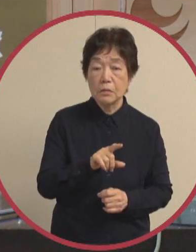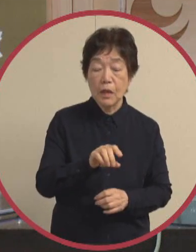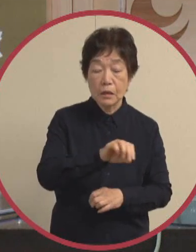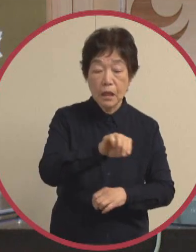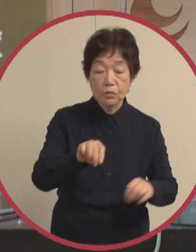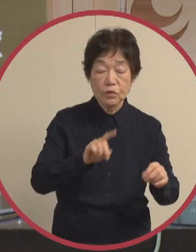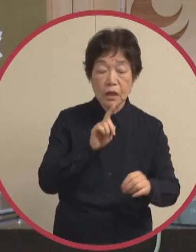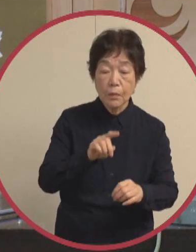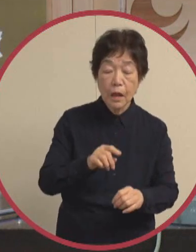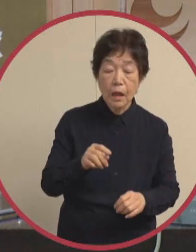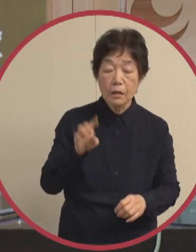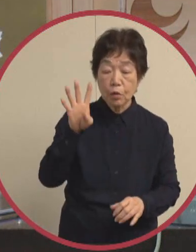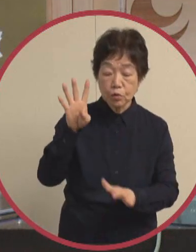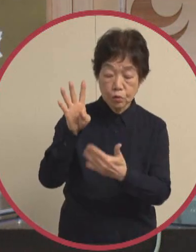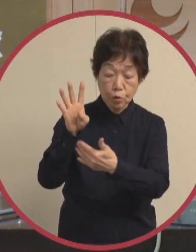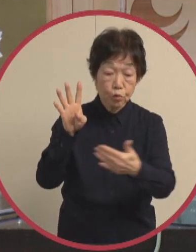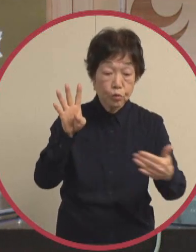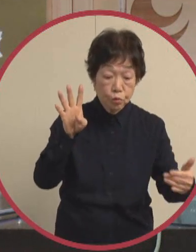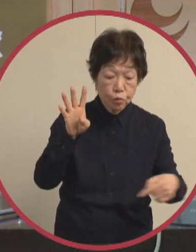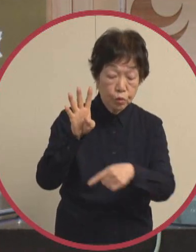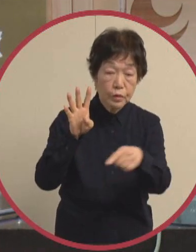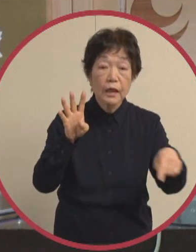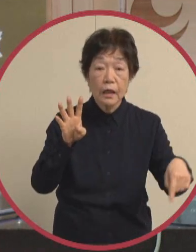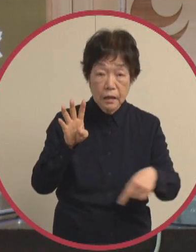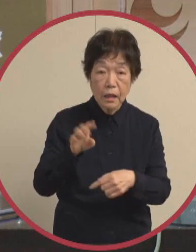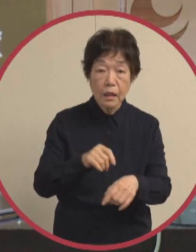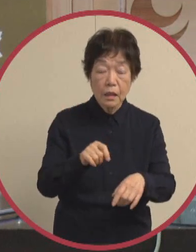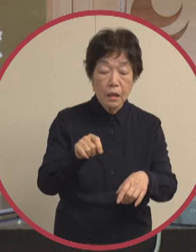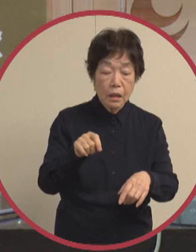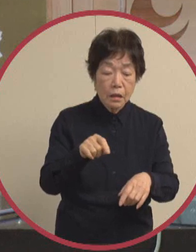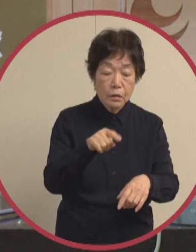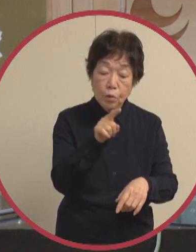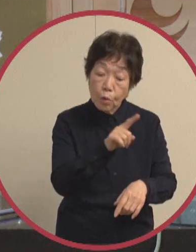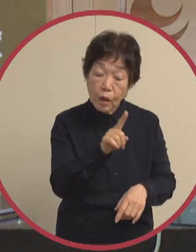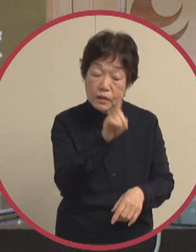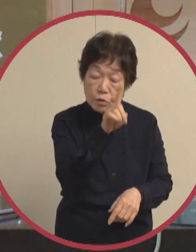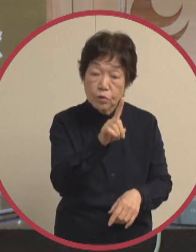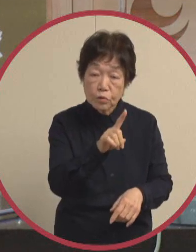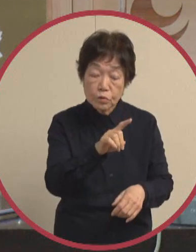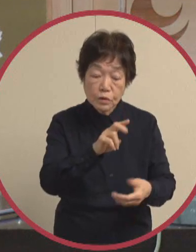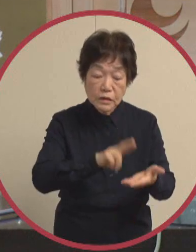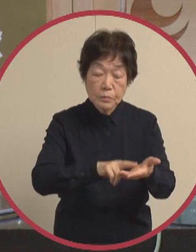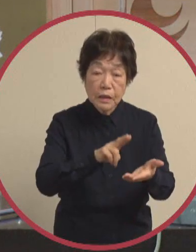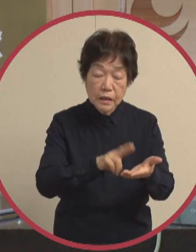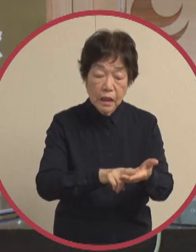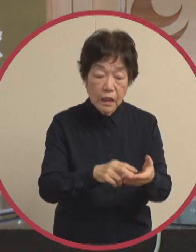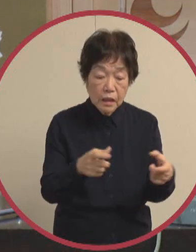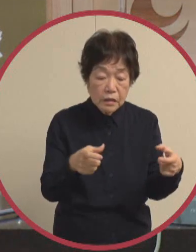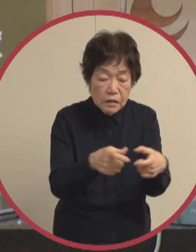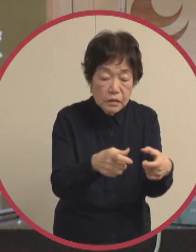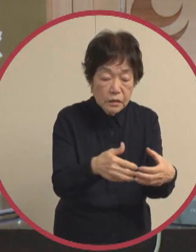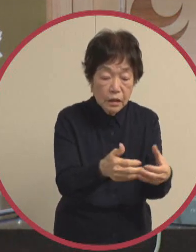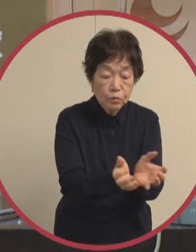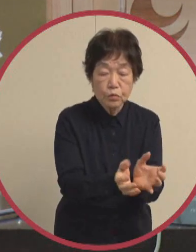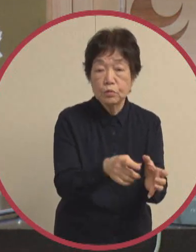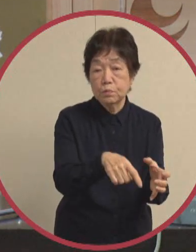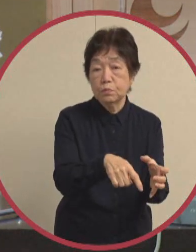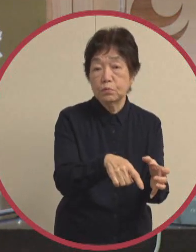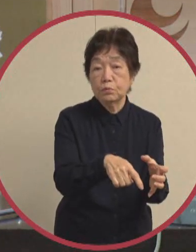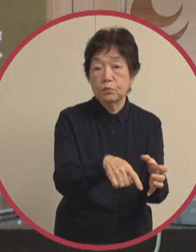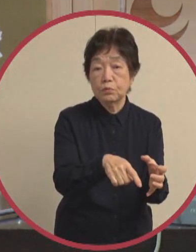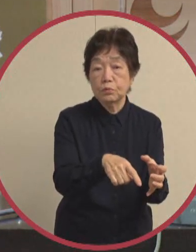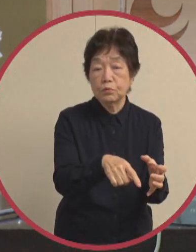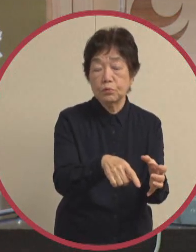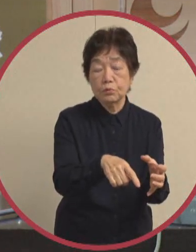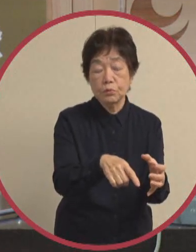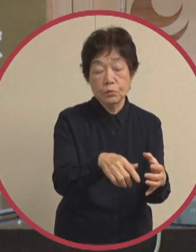言うと、どっかその4区の中で特定して、もっと小さいグループでですね、